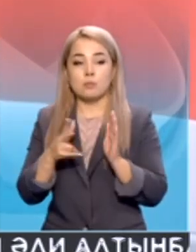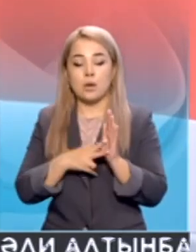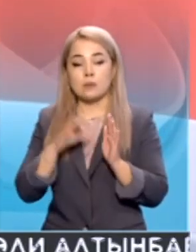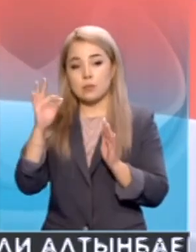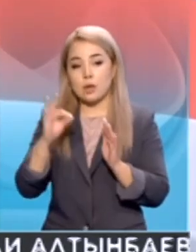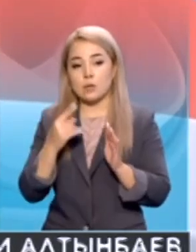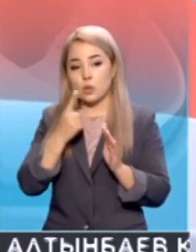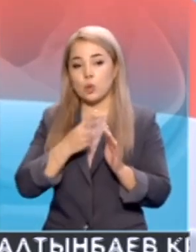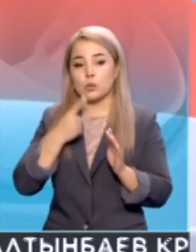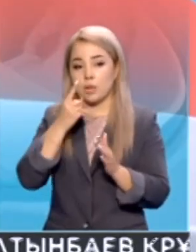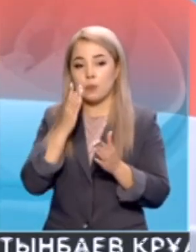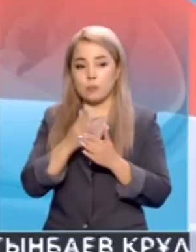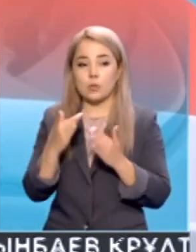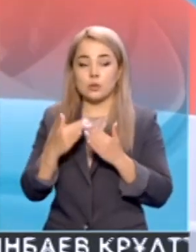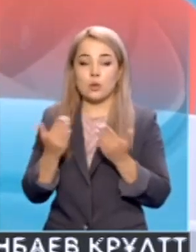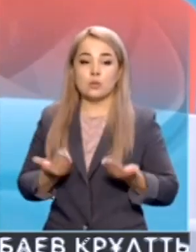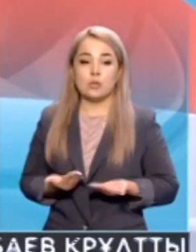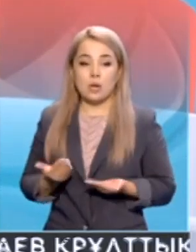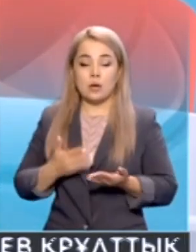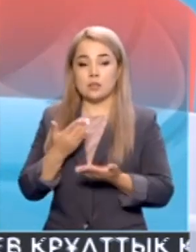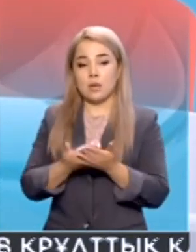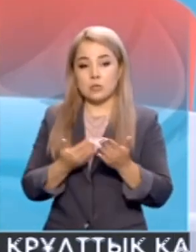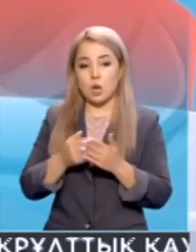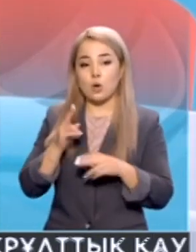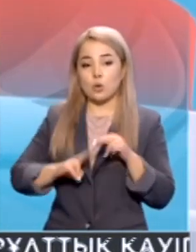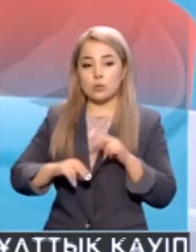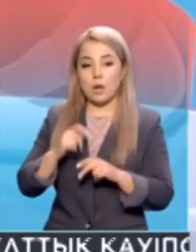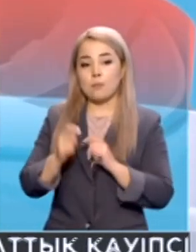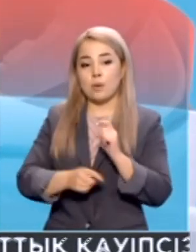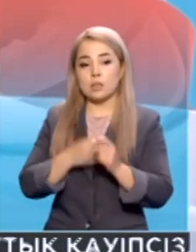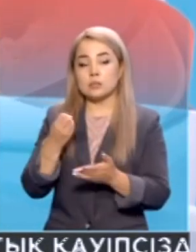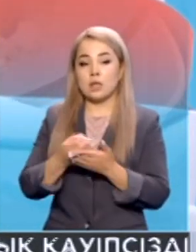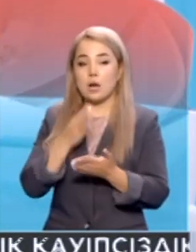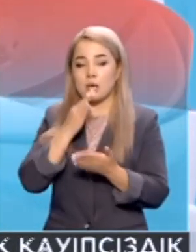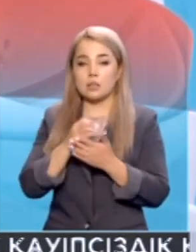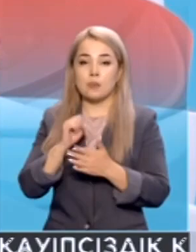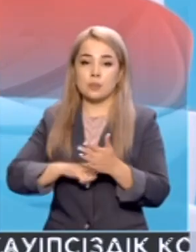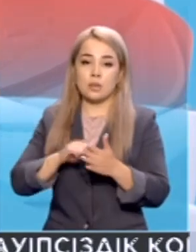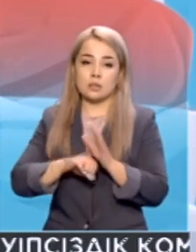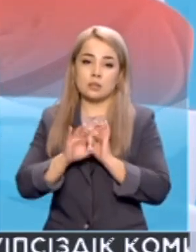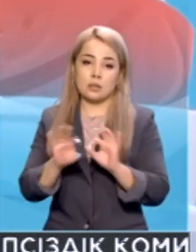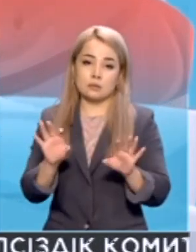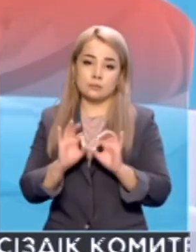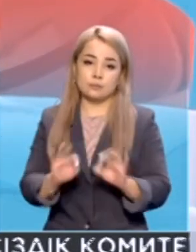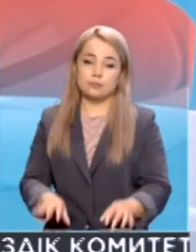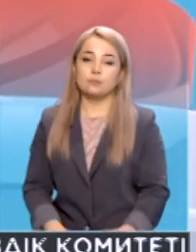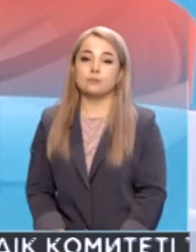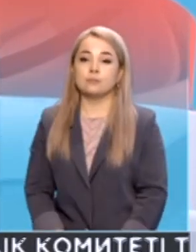28%. Жылжымайтын мүлік саласының сарапшылары бұған құрылыс материалдарының қымбаттауы себеп дейді.